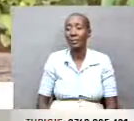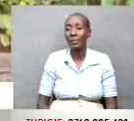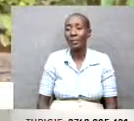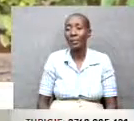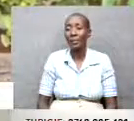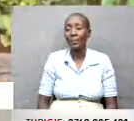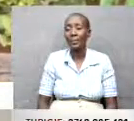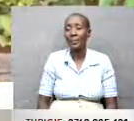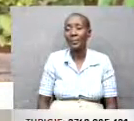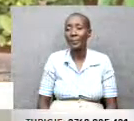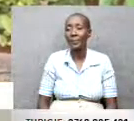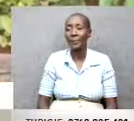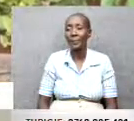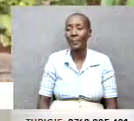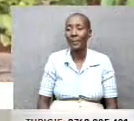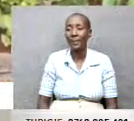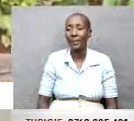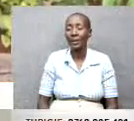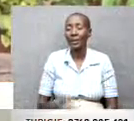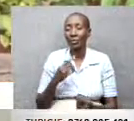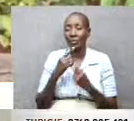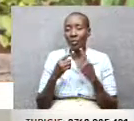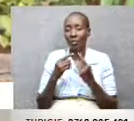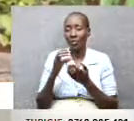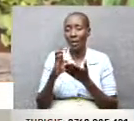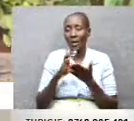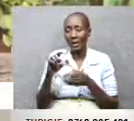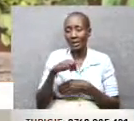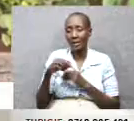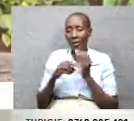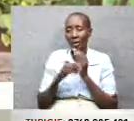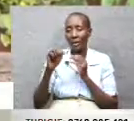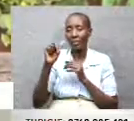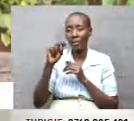On behalf of our client Anne Ndumbi, and today the results are out,